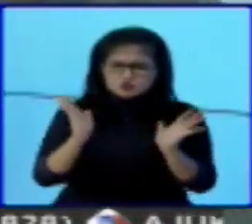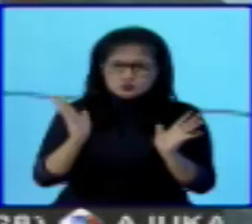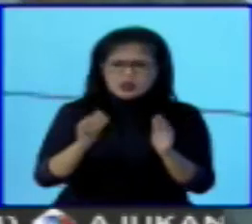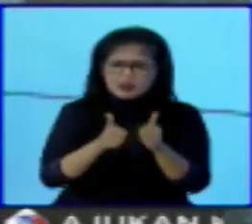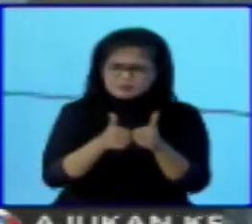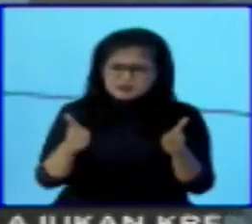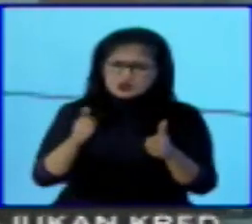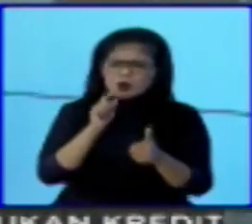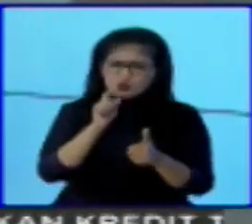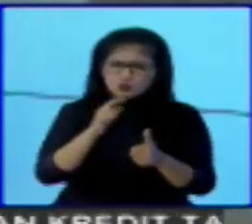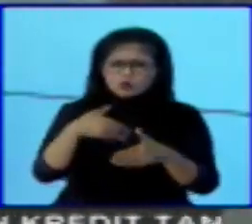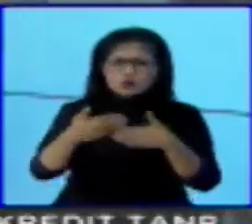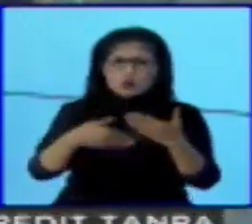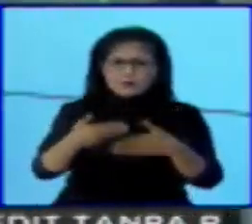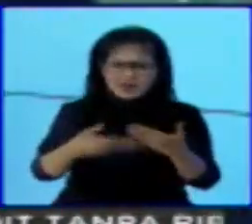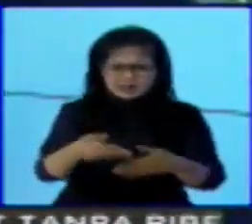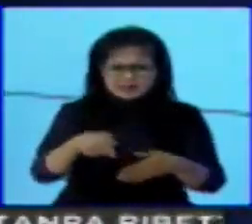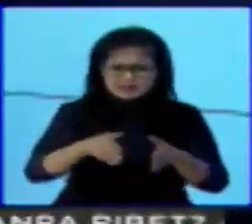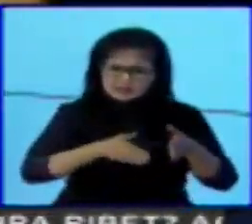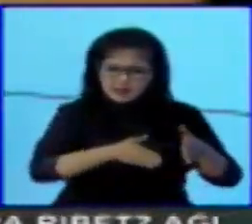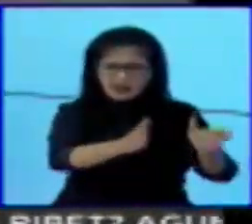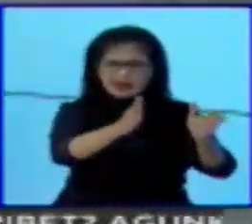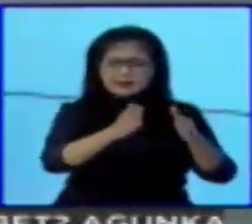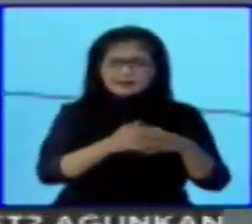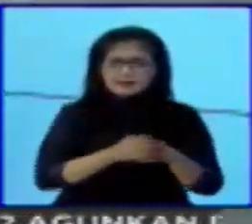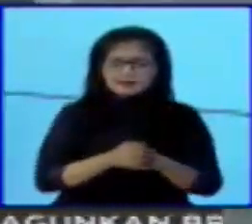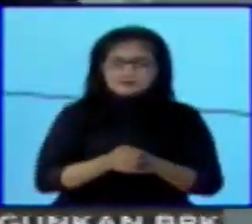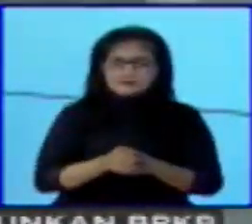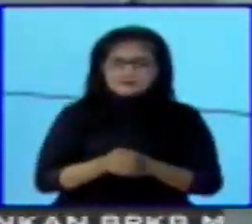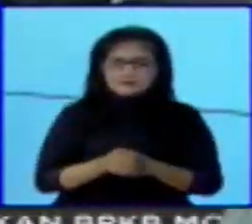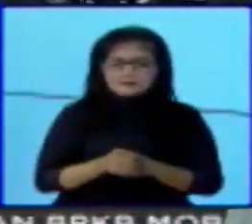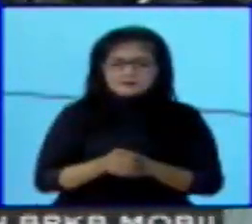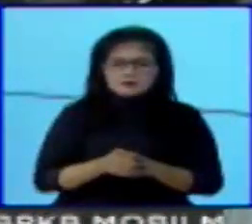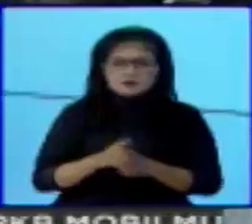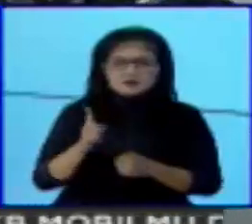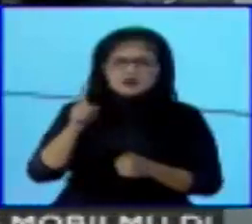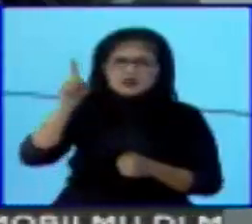untuk dioperasikan di jalanan. Bahwa sarang laba-laba pun